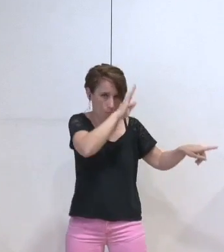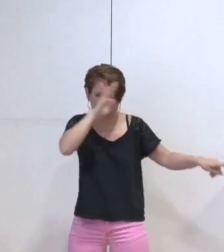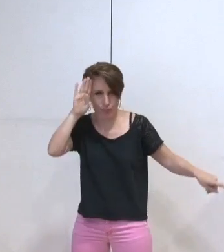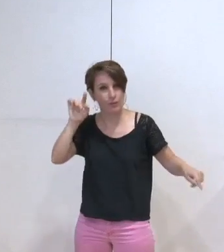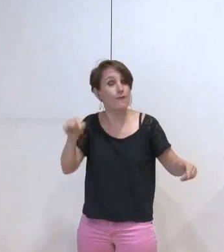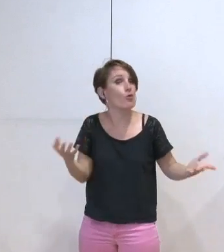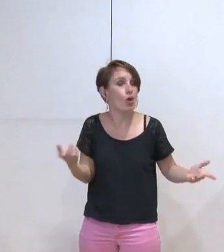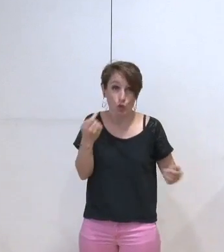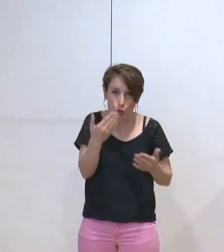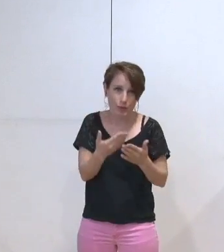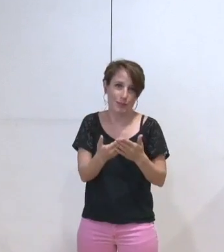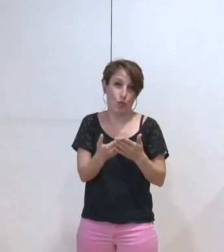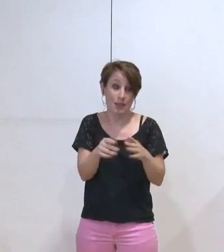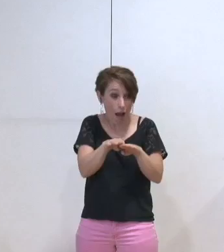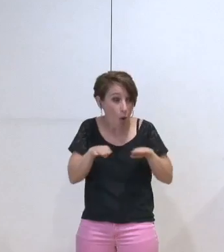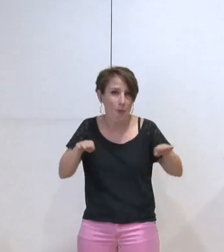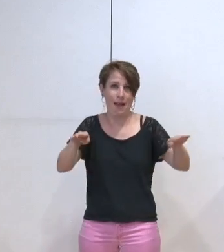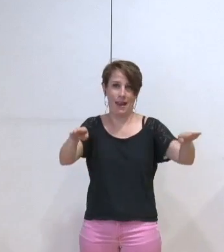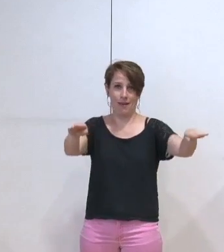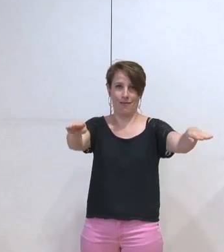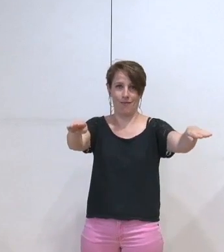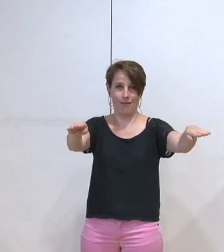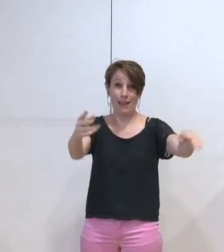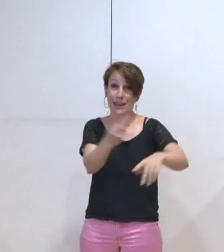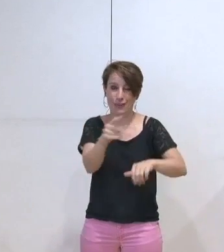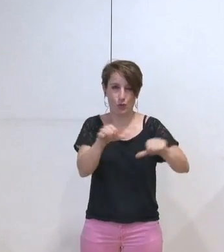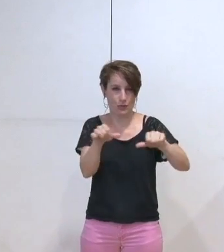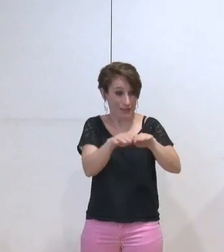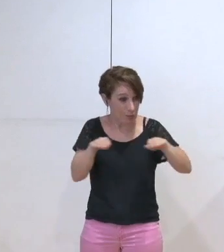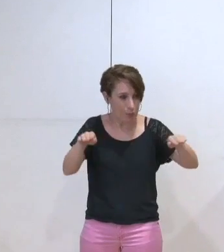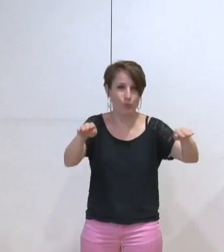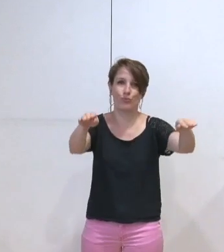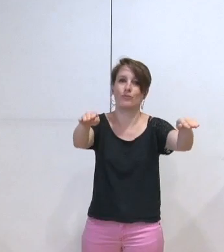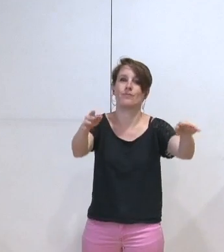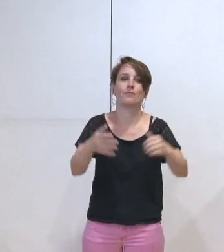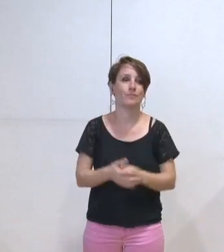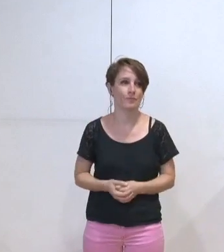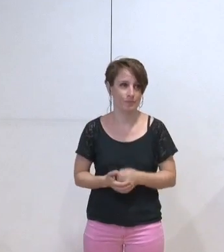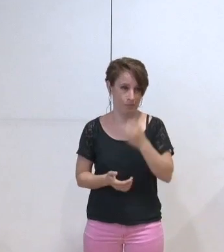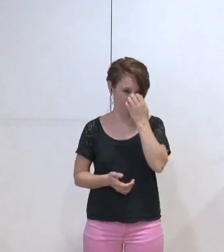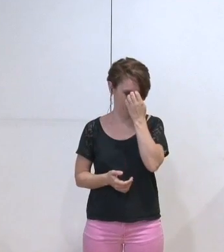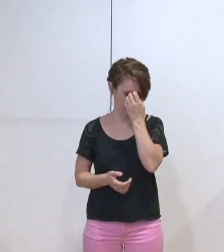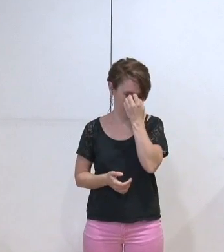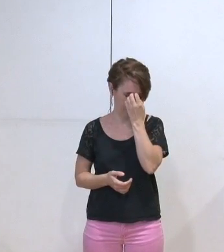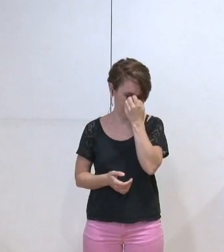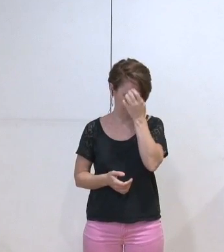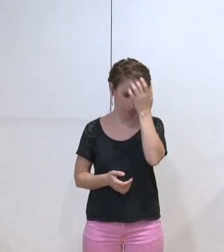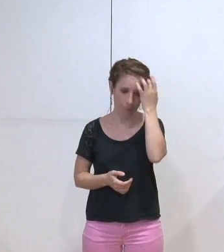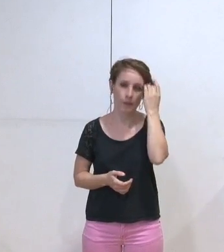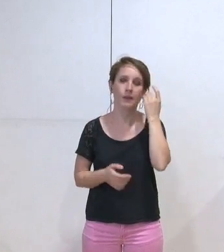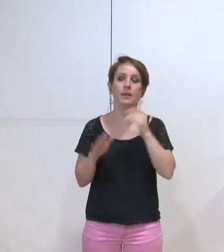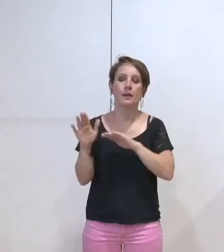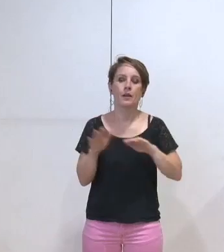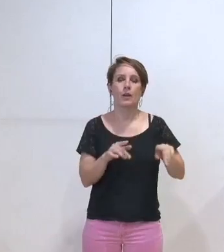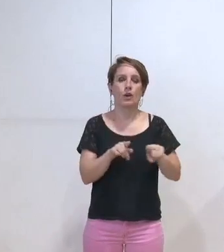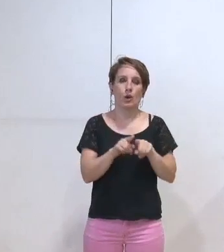choisi de mener en parallèle et bien les les deux dispositif on a aussi posé la question de du fonctionnement de